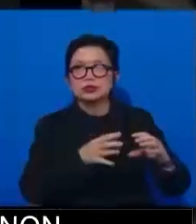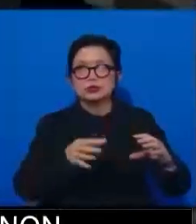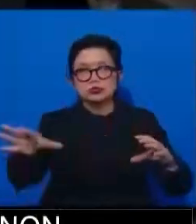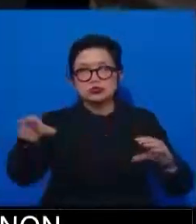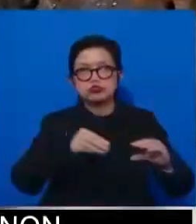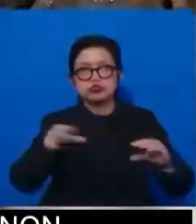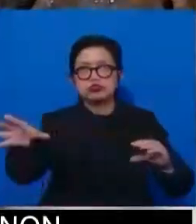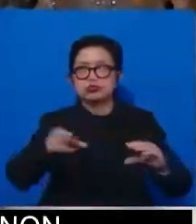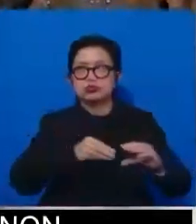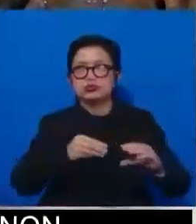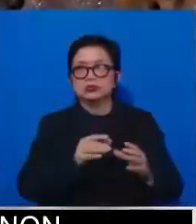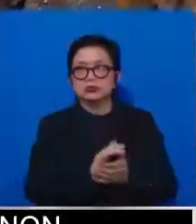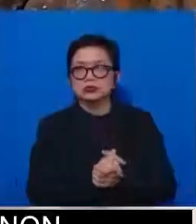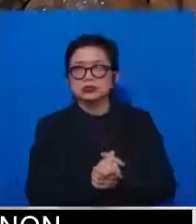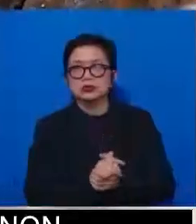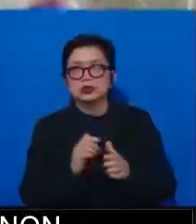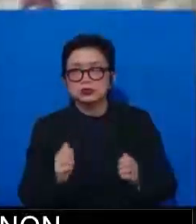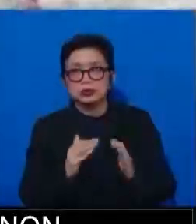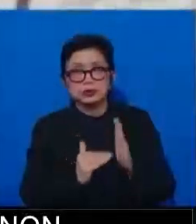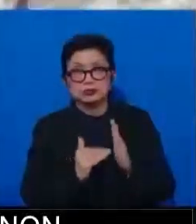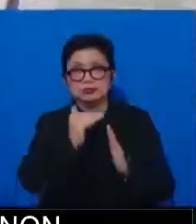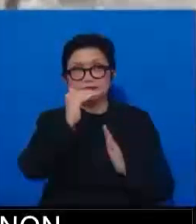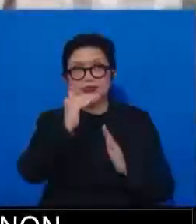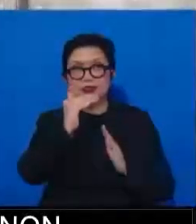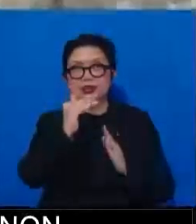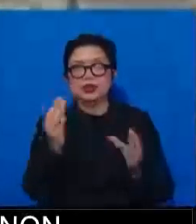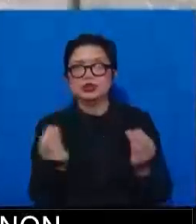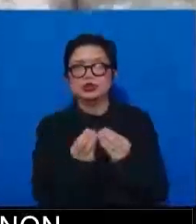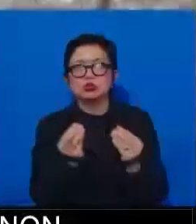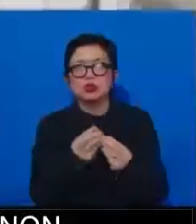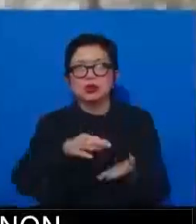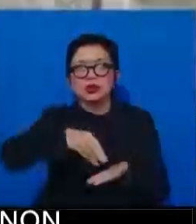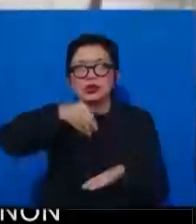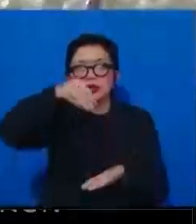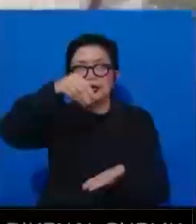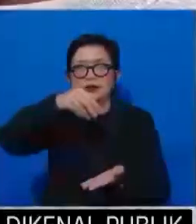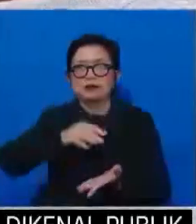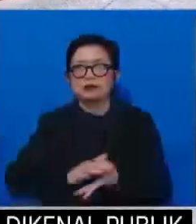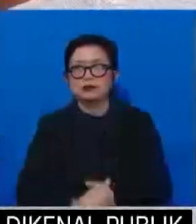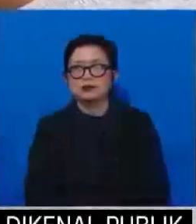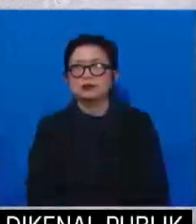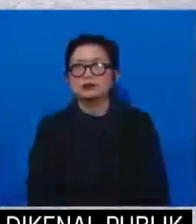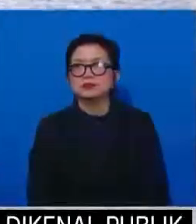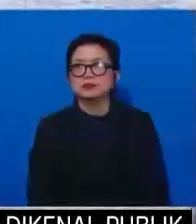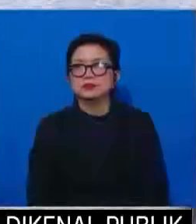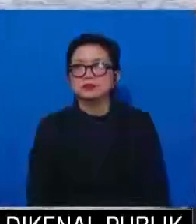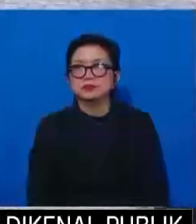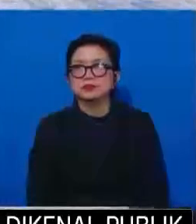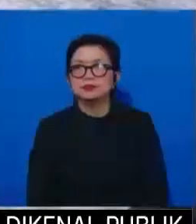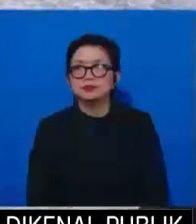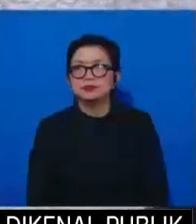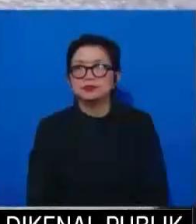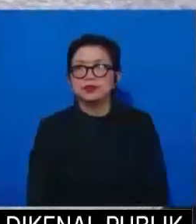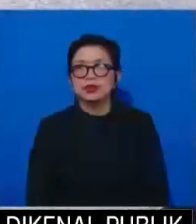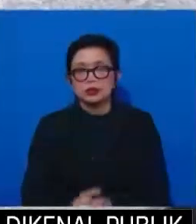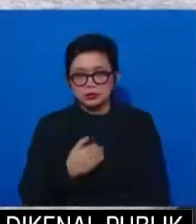Dengan modernisasi ini, ia bisa meningkatkan kualitas dan kuantitas produksi garam. Teknologi modern bisa